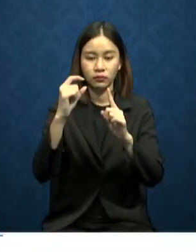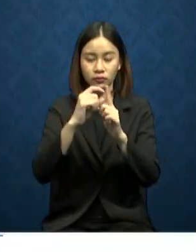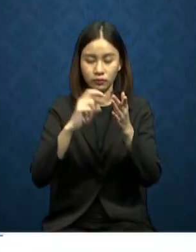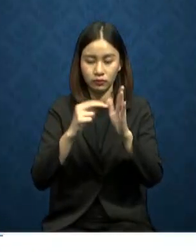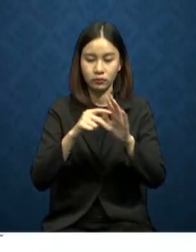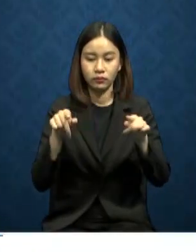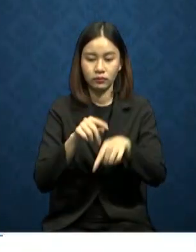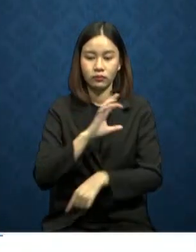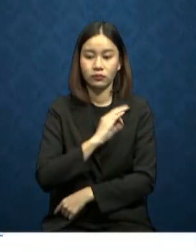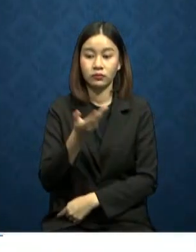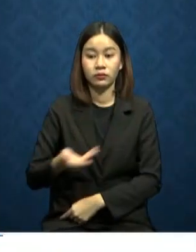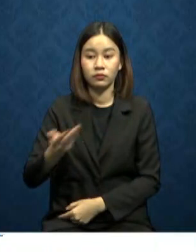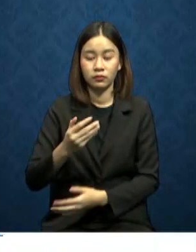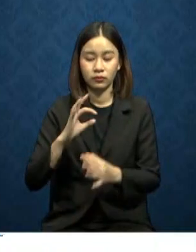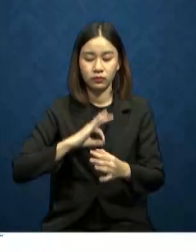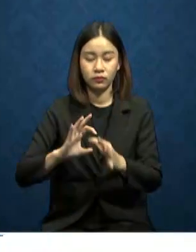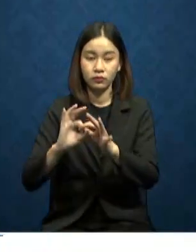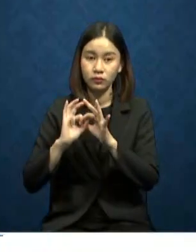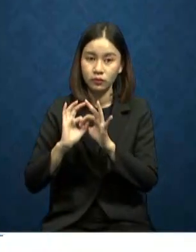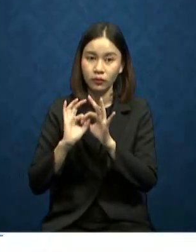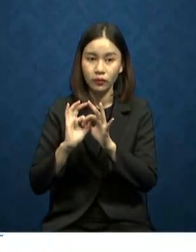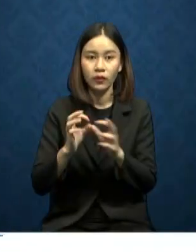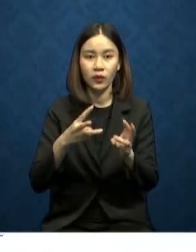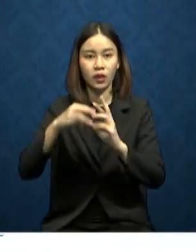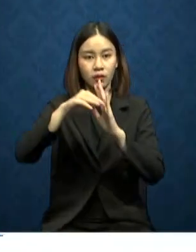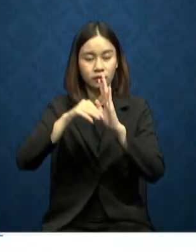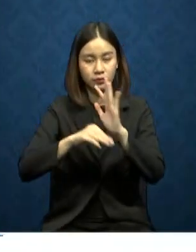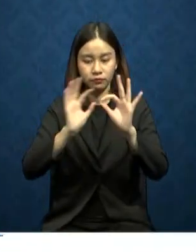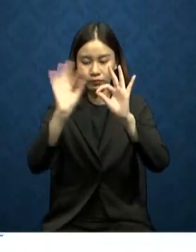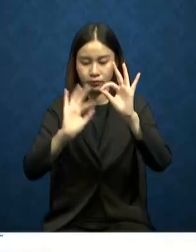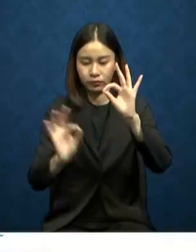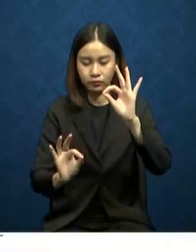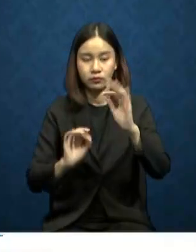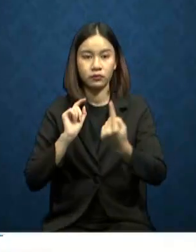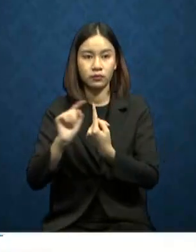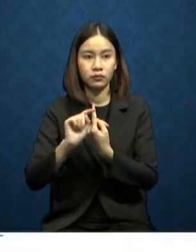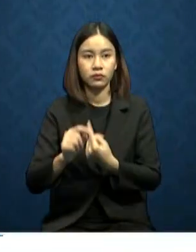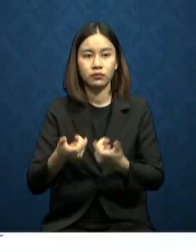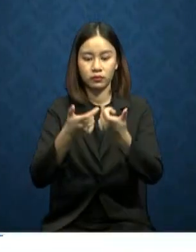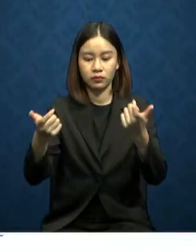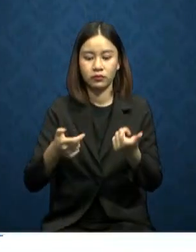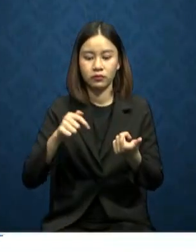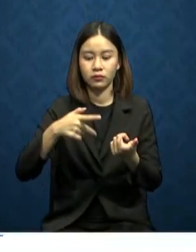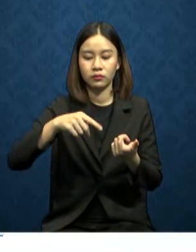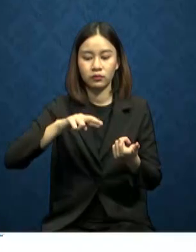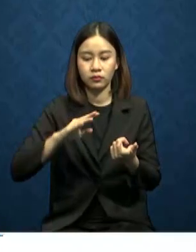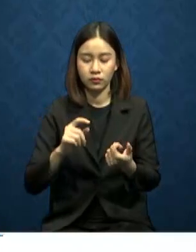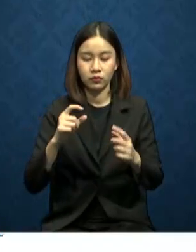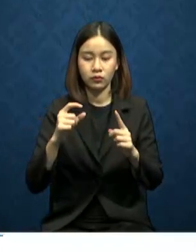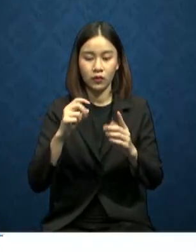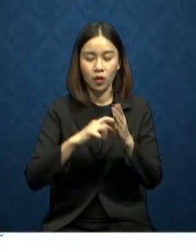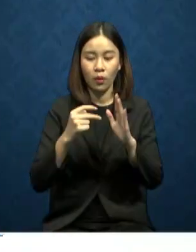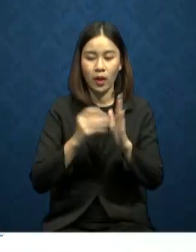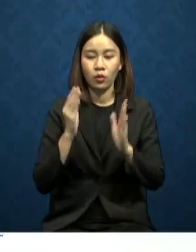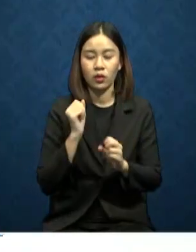ท่านสมาชิกได้มีข้อหงยายและมีเอ่อได้เห็นถึงวิธีการร่างว่าในร่างฉบับนี้ครับความหมายของชของรัฐเนี่ย